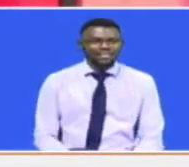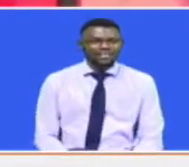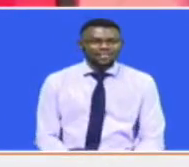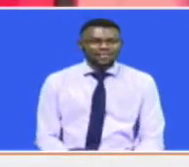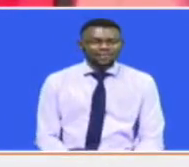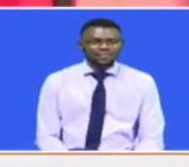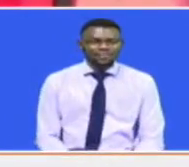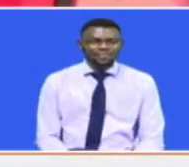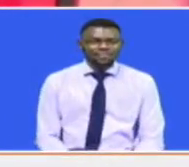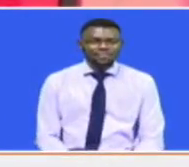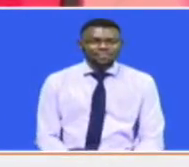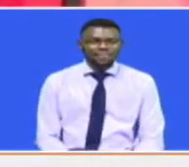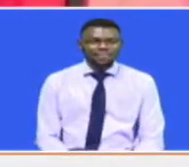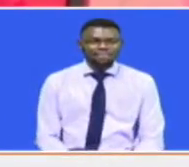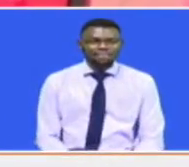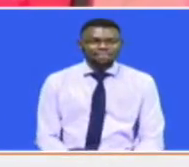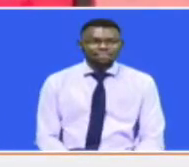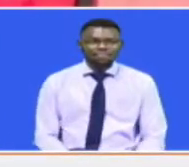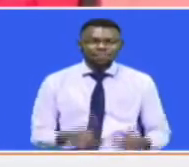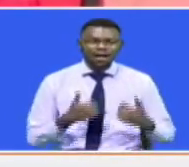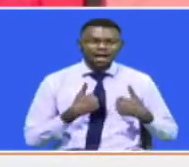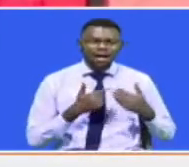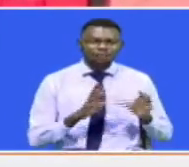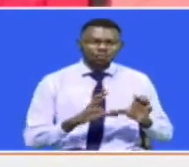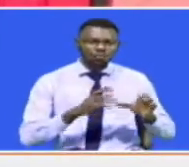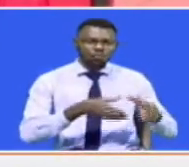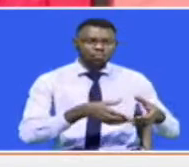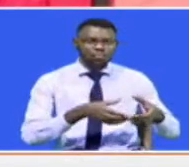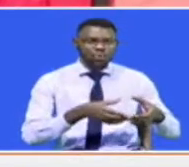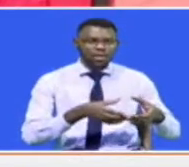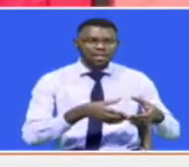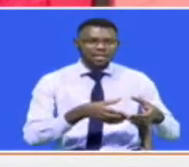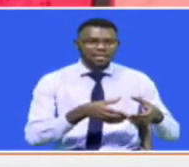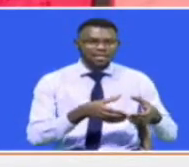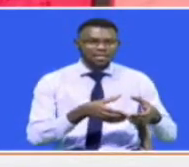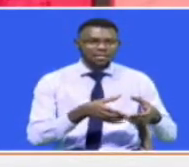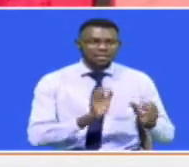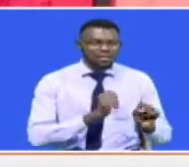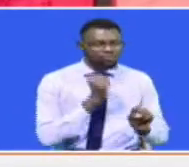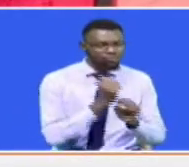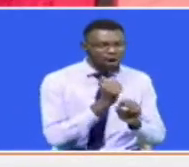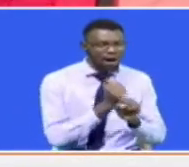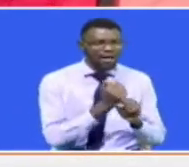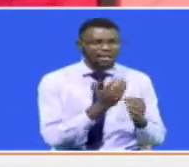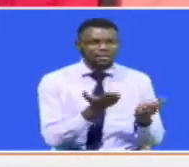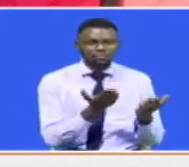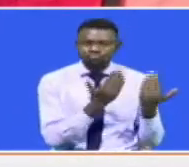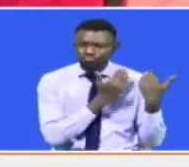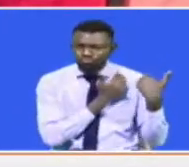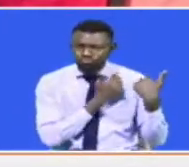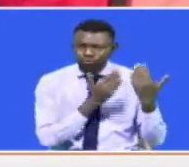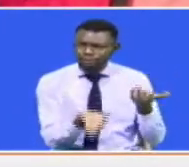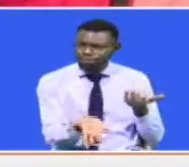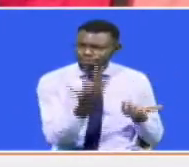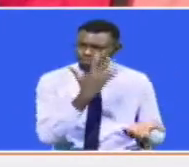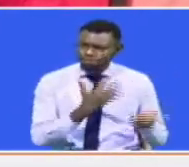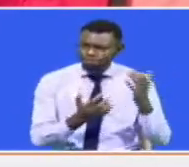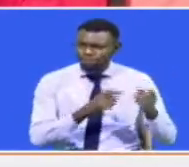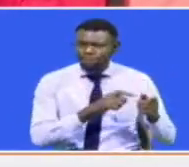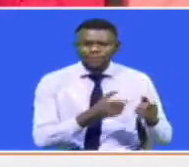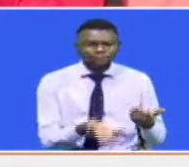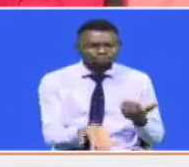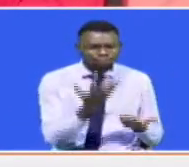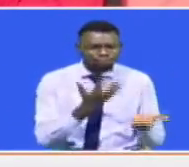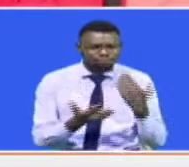Ile kikundi ama kile kikundi ambacho kinahusika na mambo ya kufukua mili waliweza kufukua